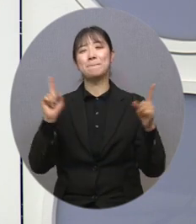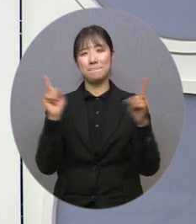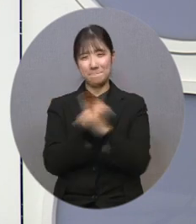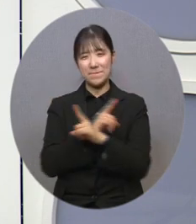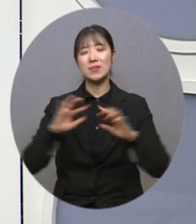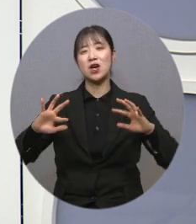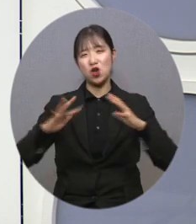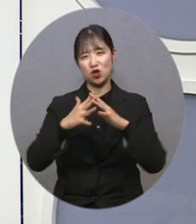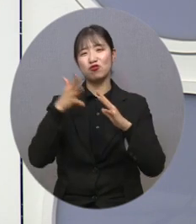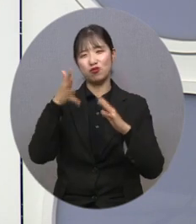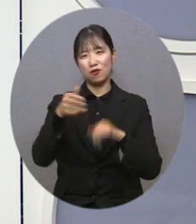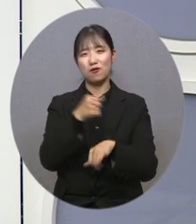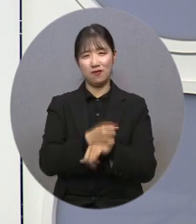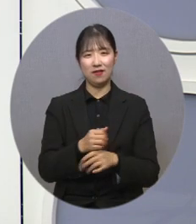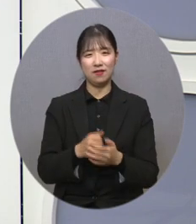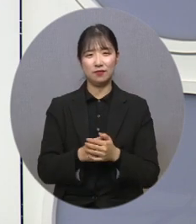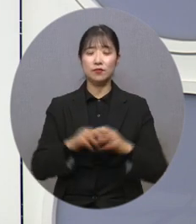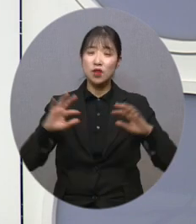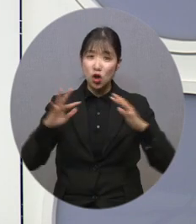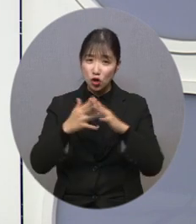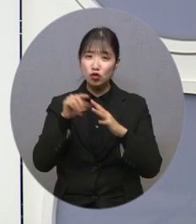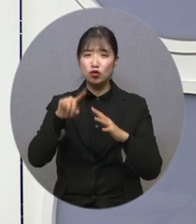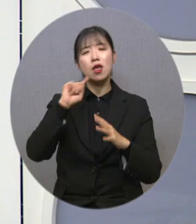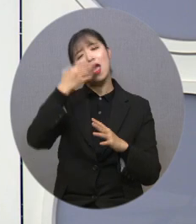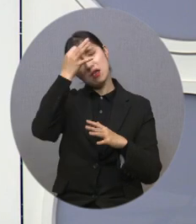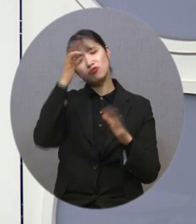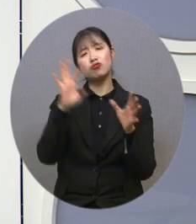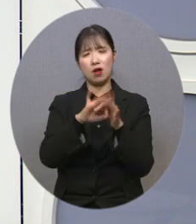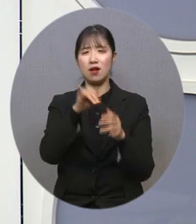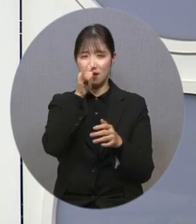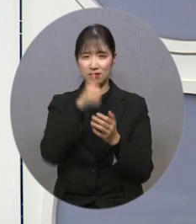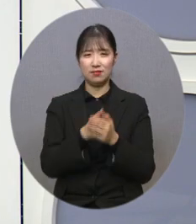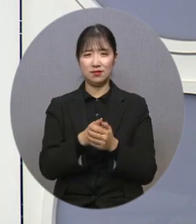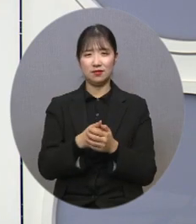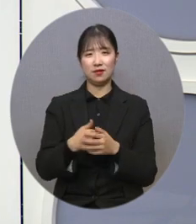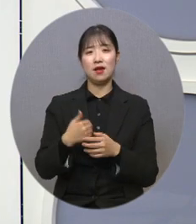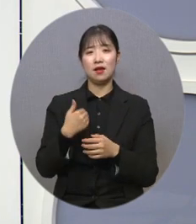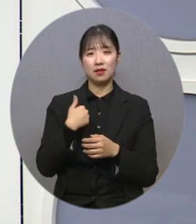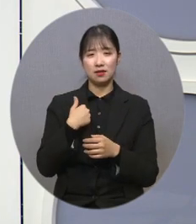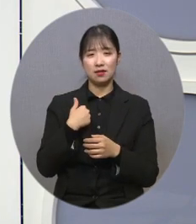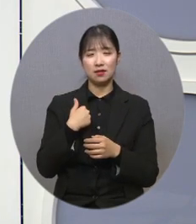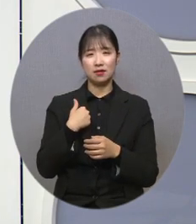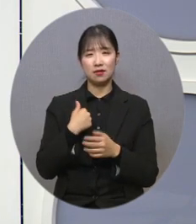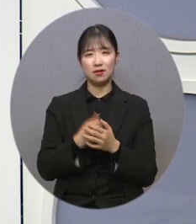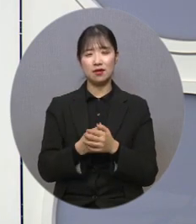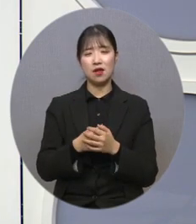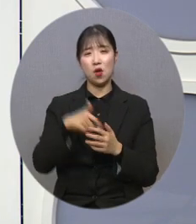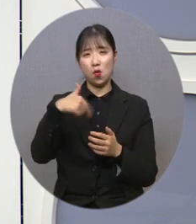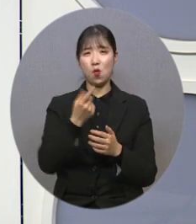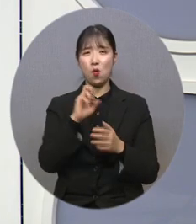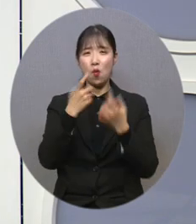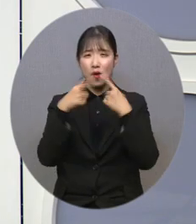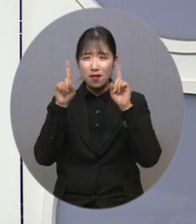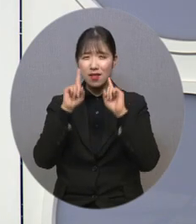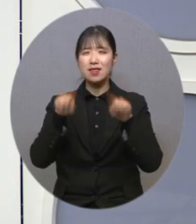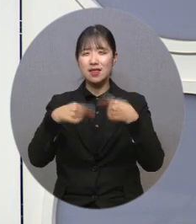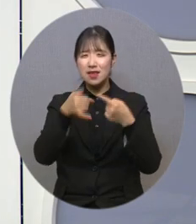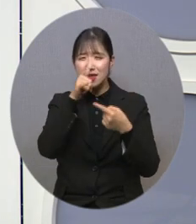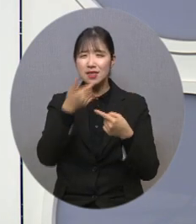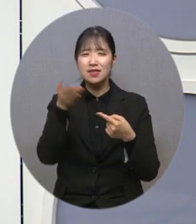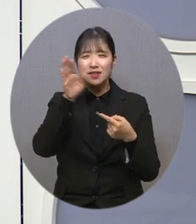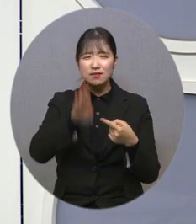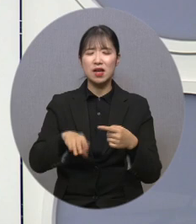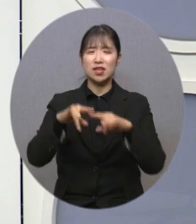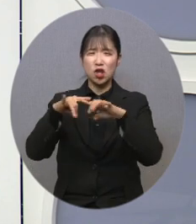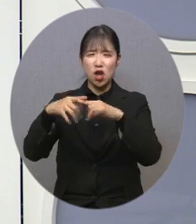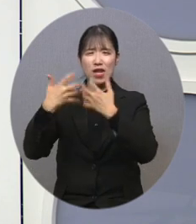된 거죠. 네. 건축이 예술하고 관계가 있고 제가 공대를 나왔지만 저는 사실 이렇게 전기, 기계 뭐